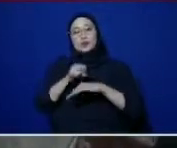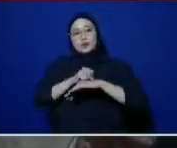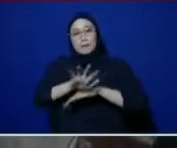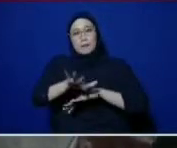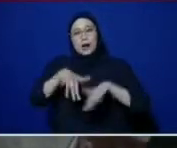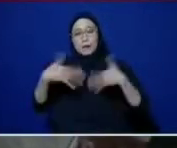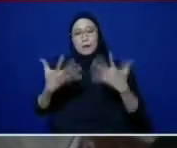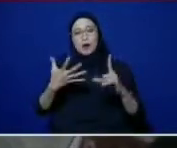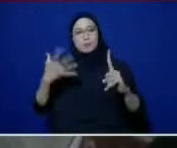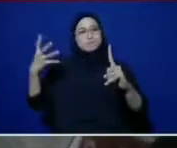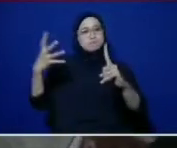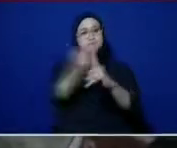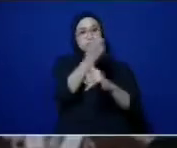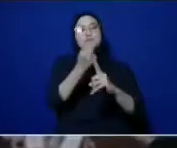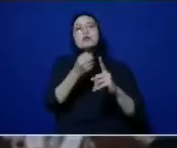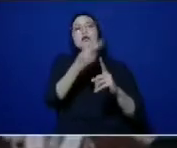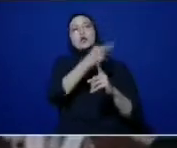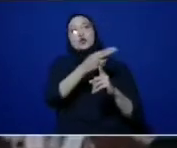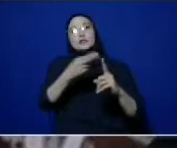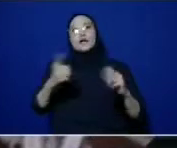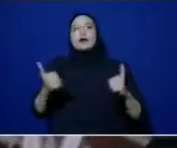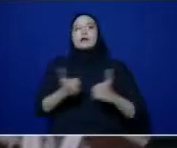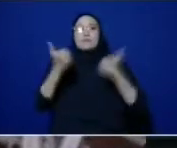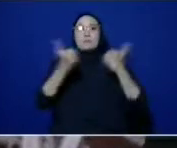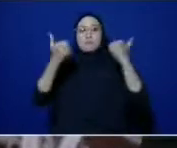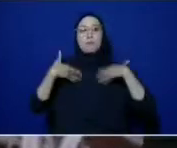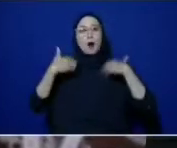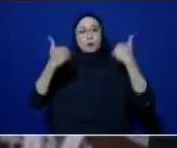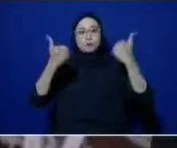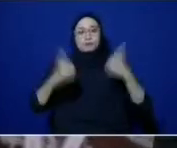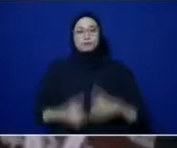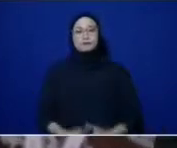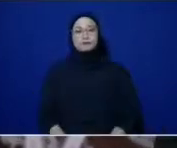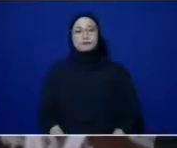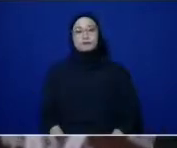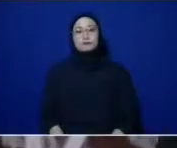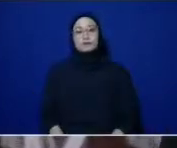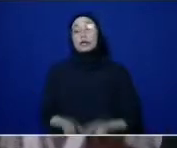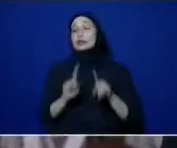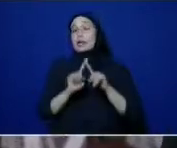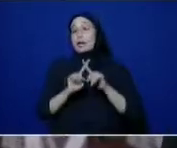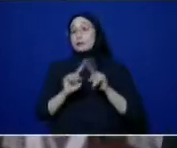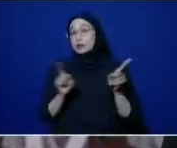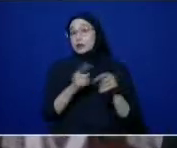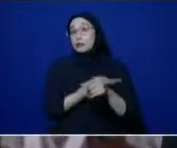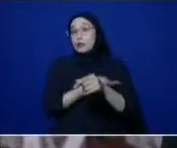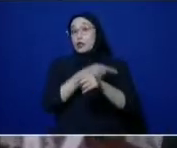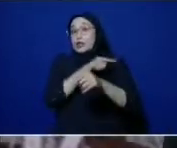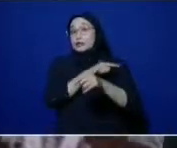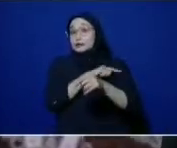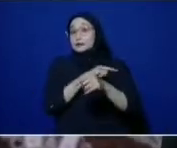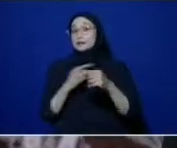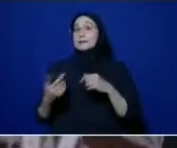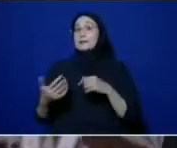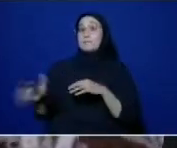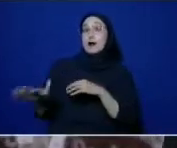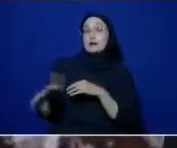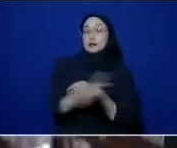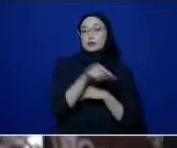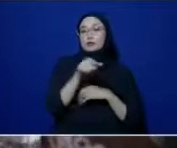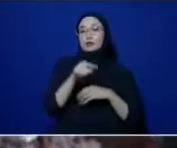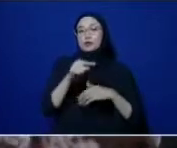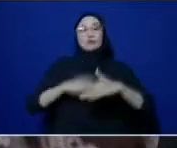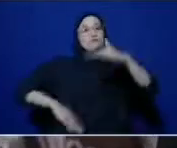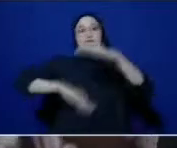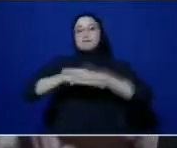kemakmuran bangsa dan kesejahteraan masyarakat. Namun, potensi ini belum dimanfaatkan maksimal dan